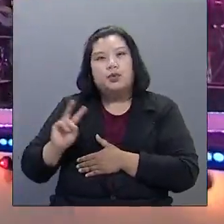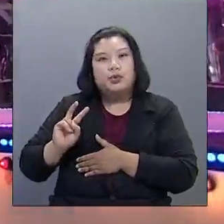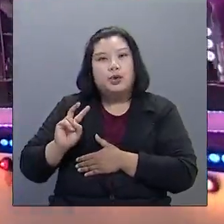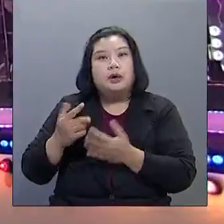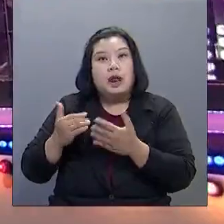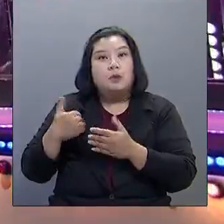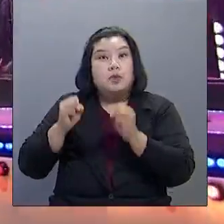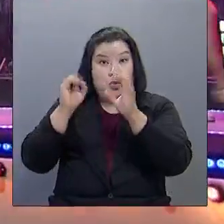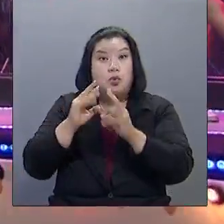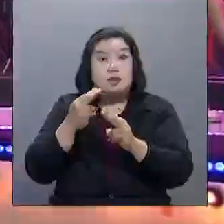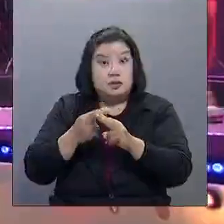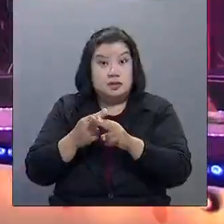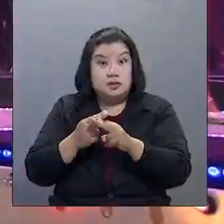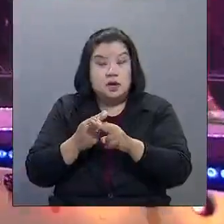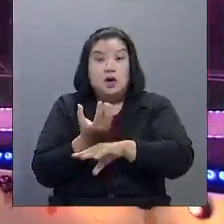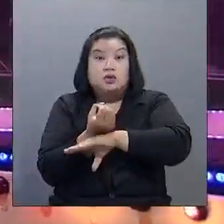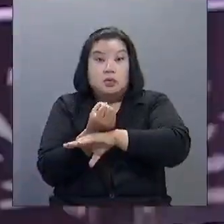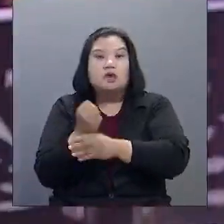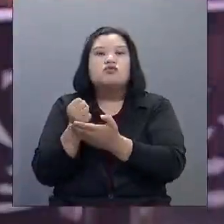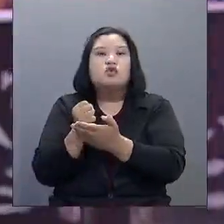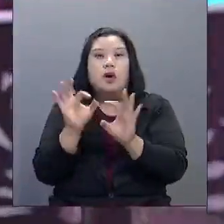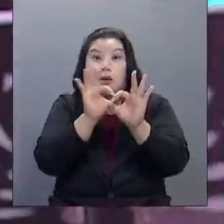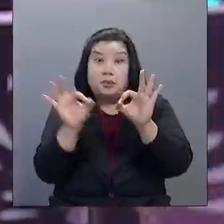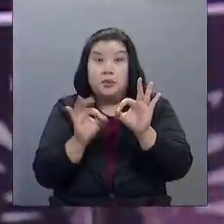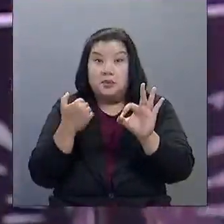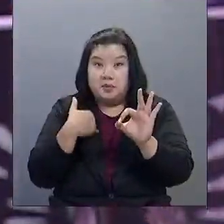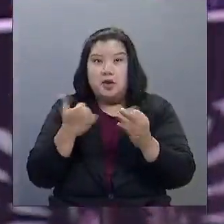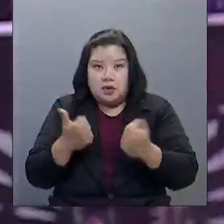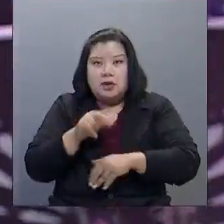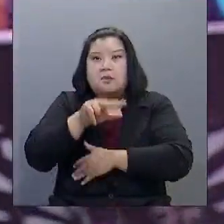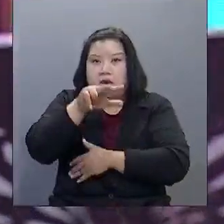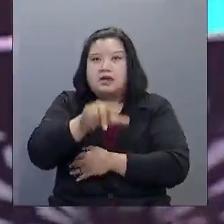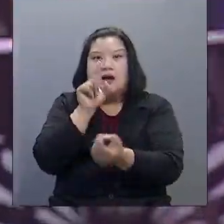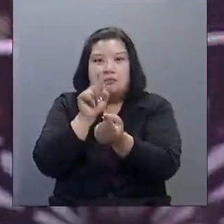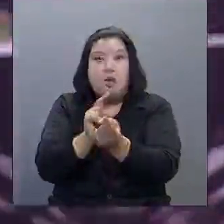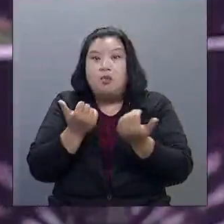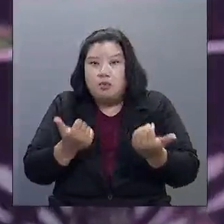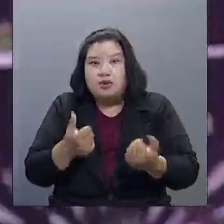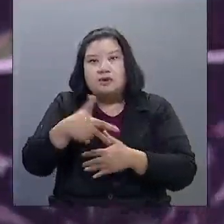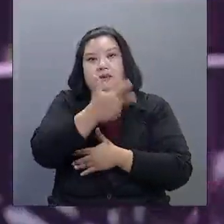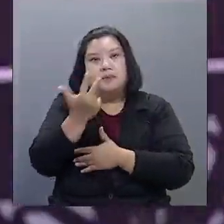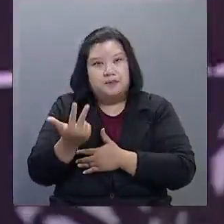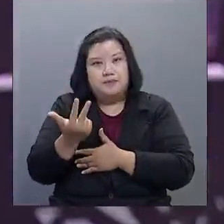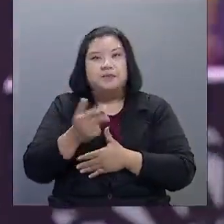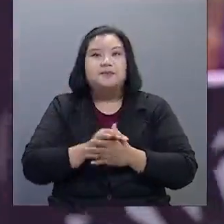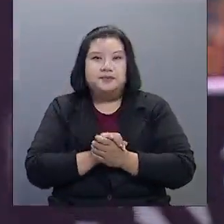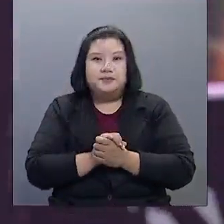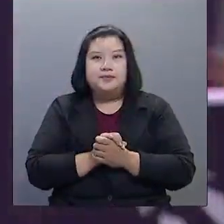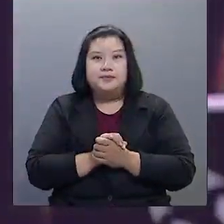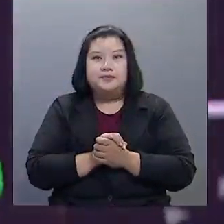ได้ครูสรเพชรพินโยแต่งให้เจอกันบ่าย 3:00 น.ในสารพันลั่นทุ่งบางเขน